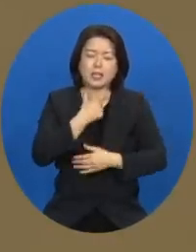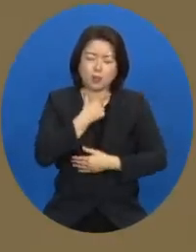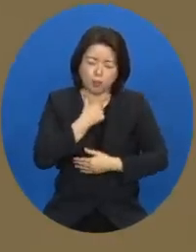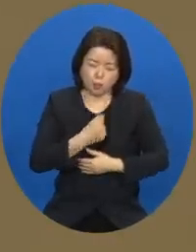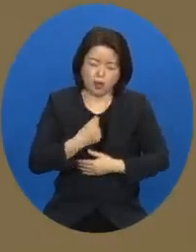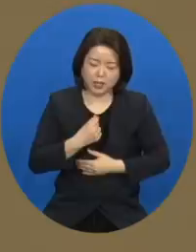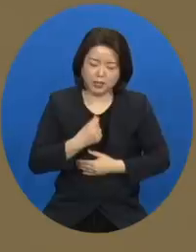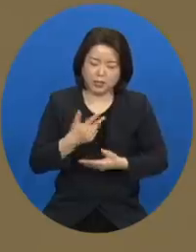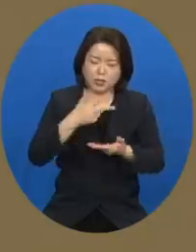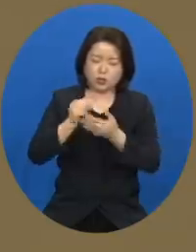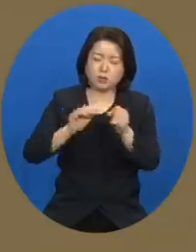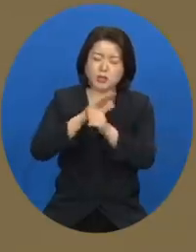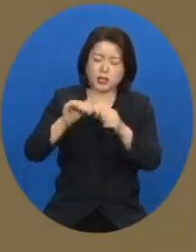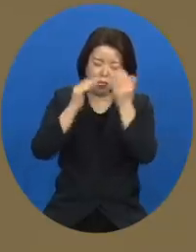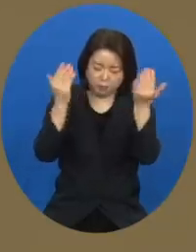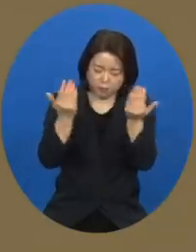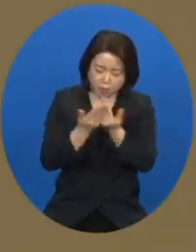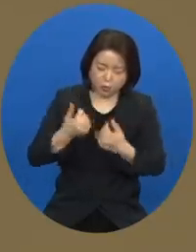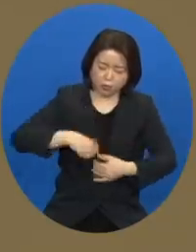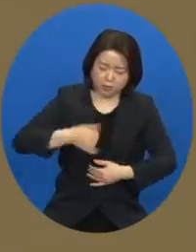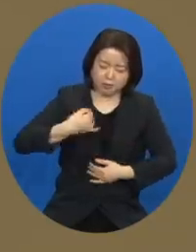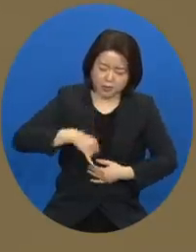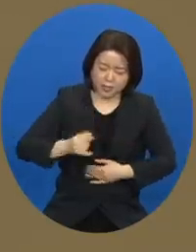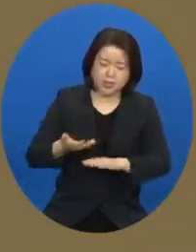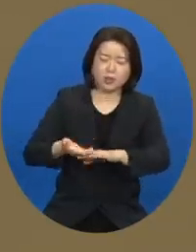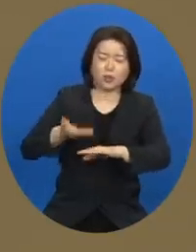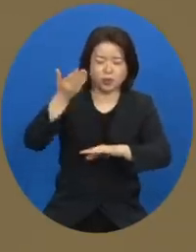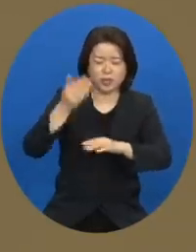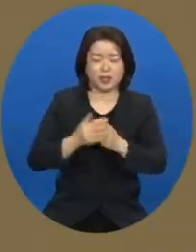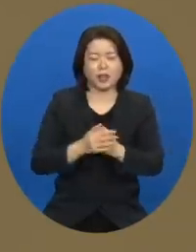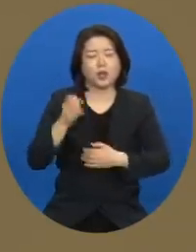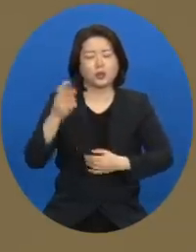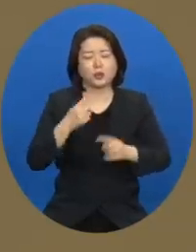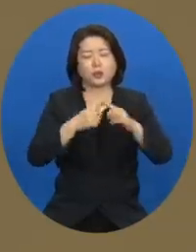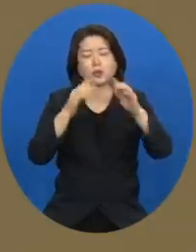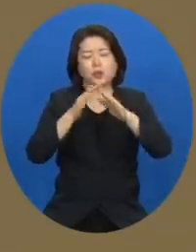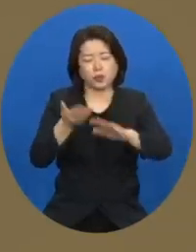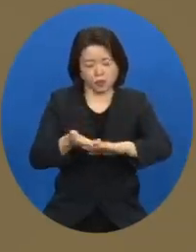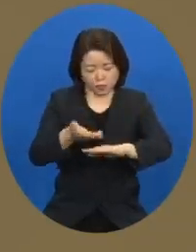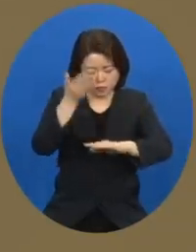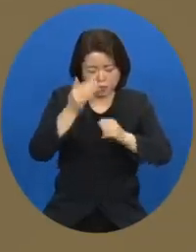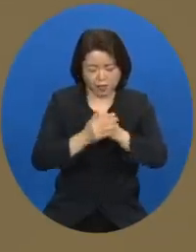주의 사랑하는 모든 자녀들 위해 그리고 교회 위해